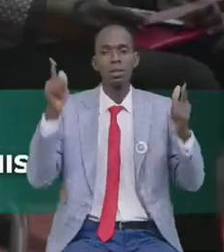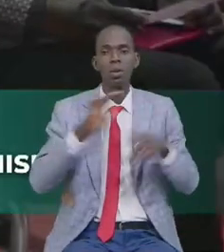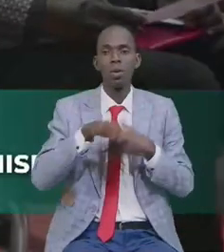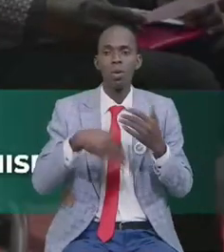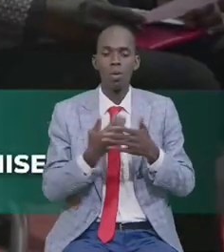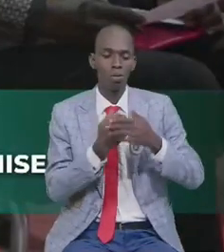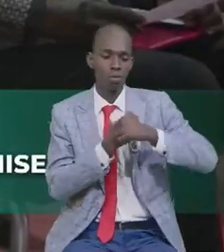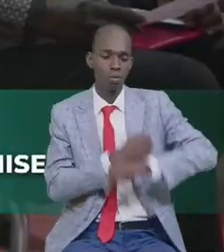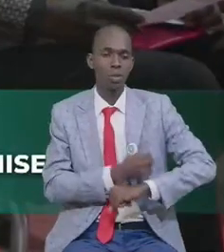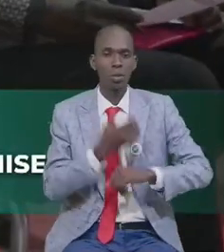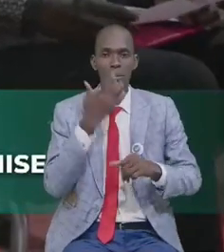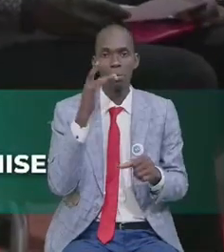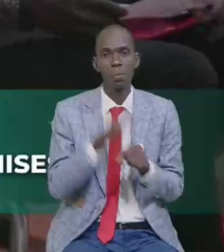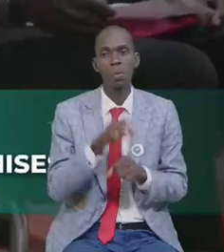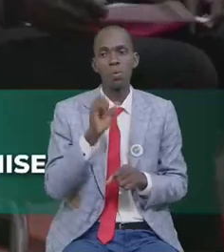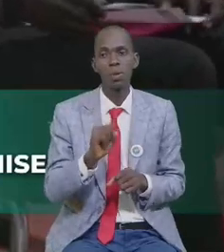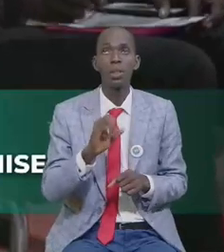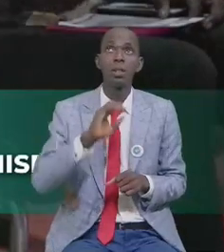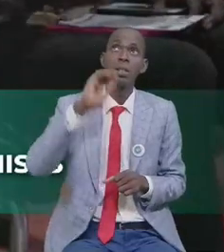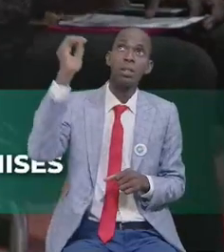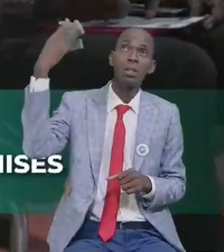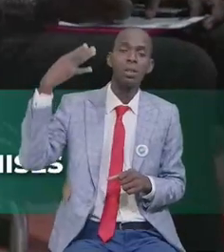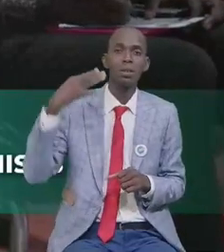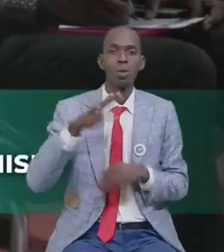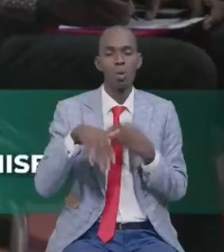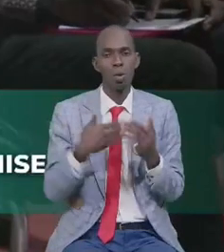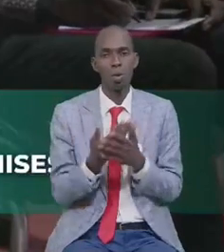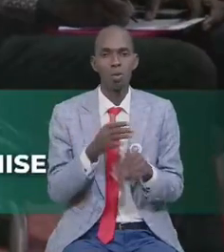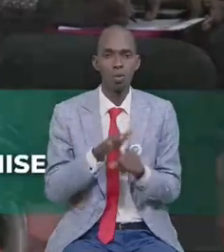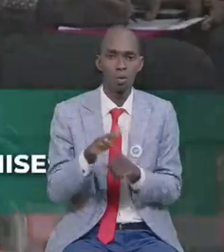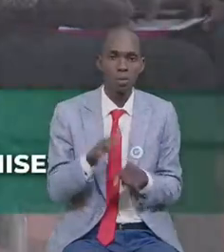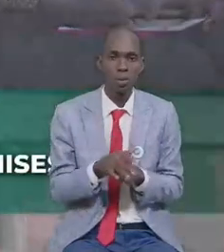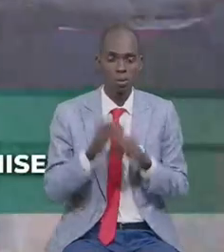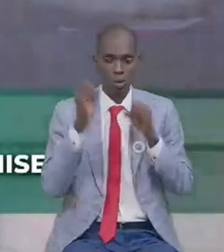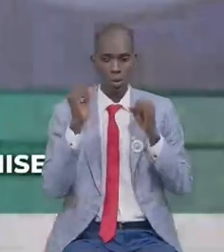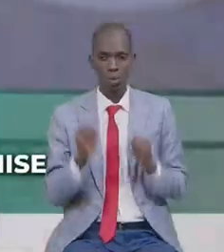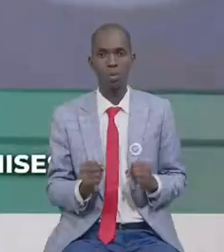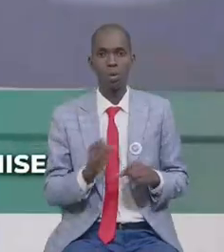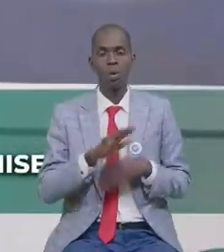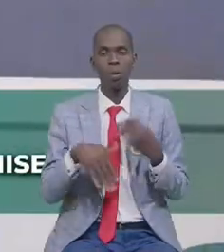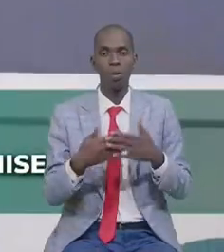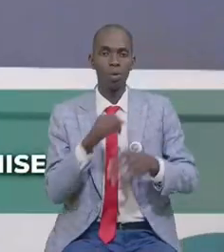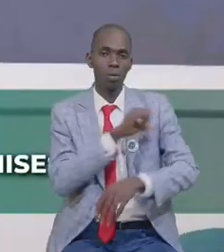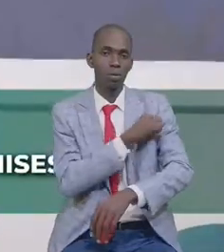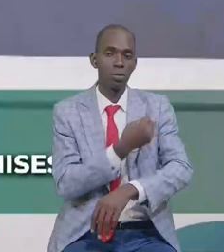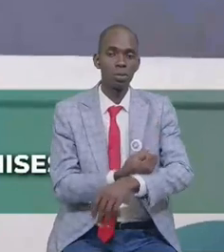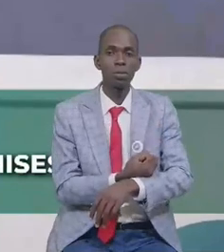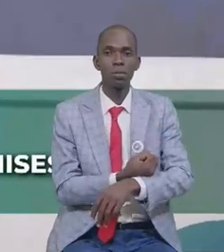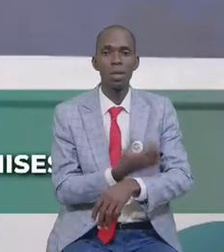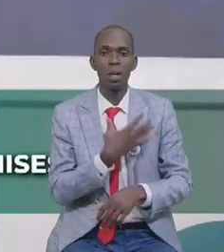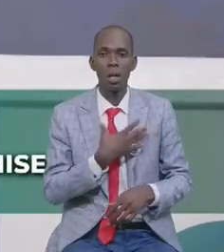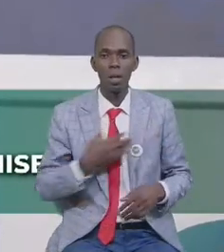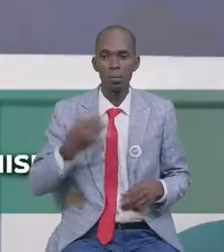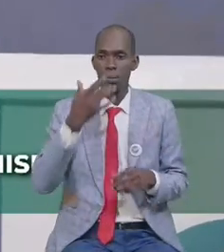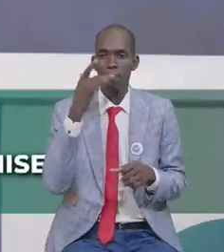garanties. Grâce toute suffisante, puissance toute fortifiante et ses